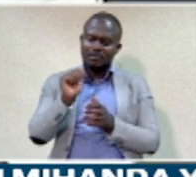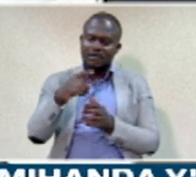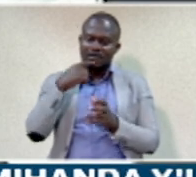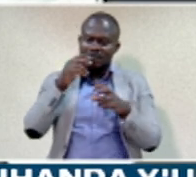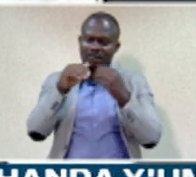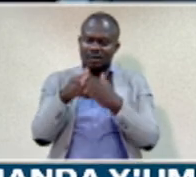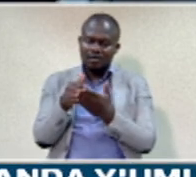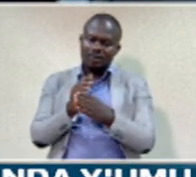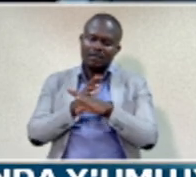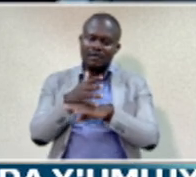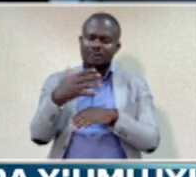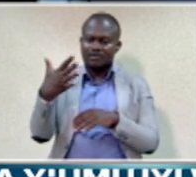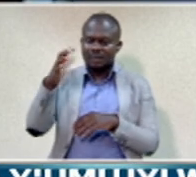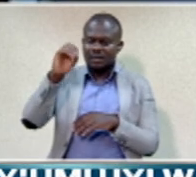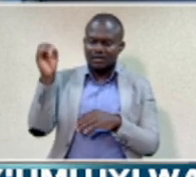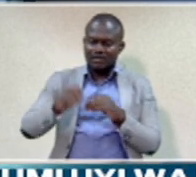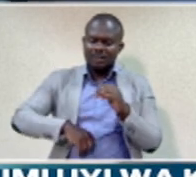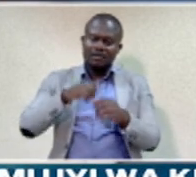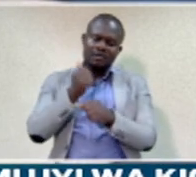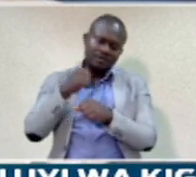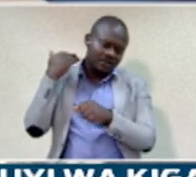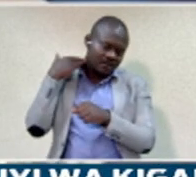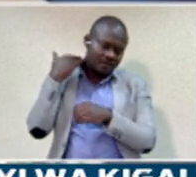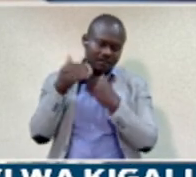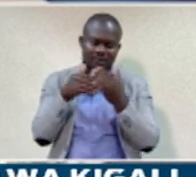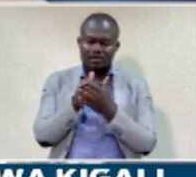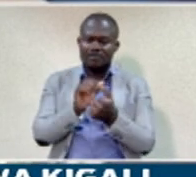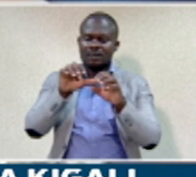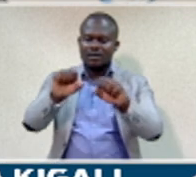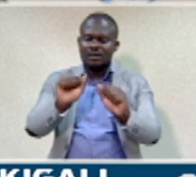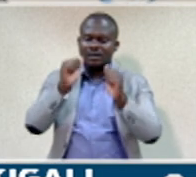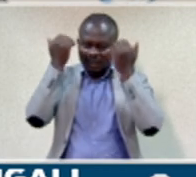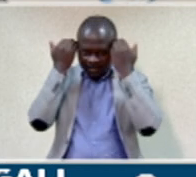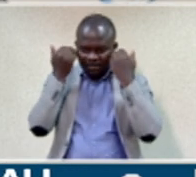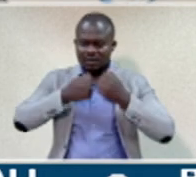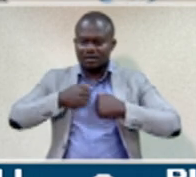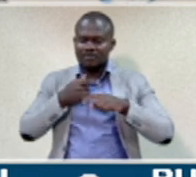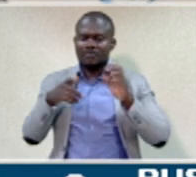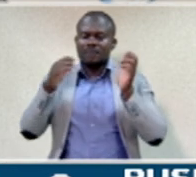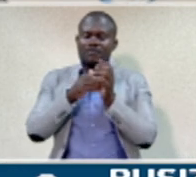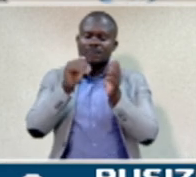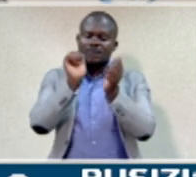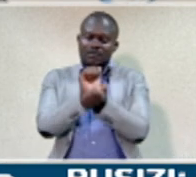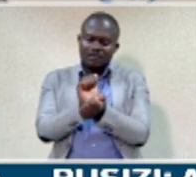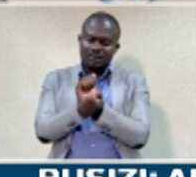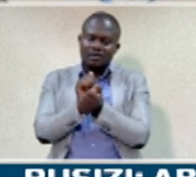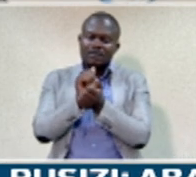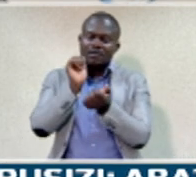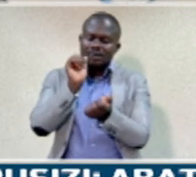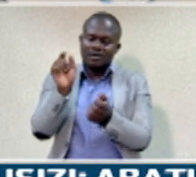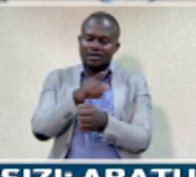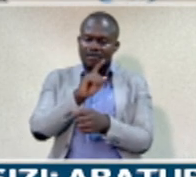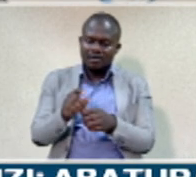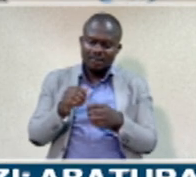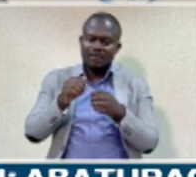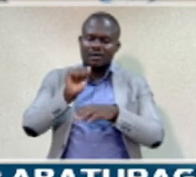ko ngo abarenga 50% by'abakoze genocide bakatiwe n'inkiko z'u Rwanda ndetse n'urukiko mpanabyaha mpuzamahanga rwashyiriweho